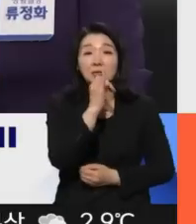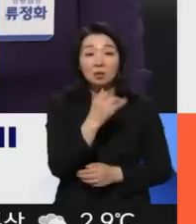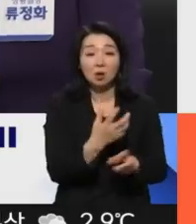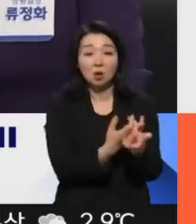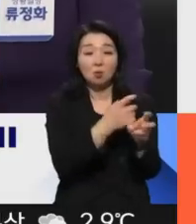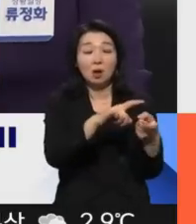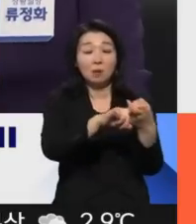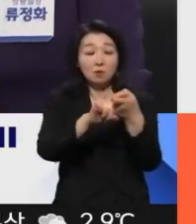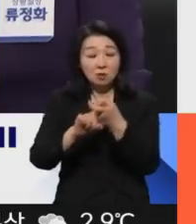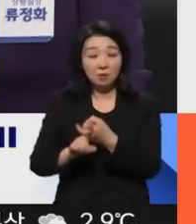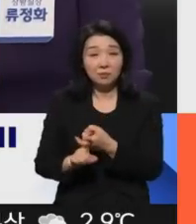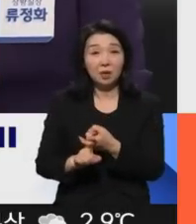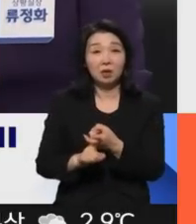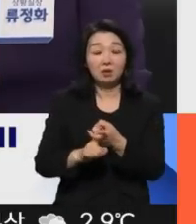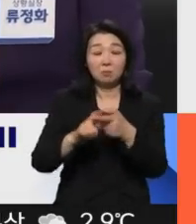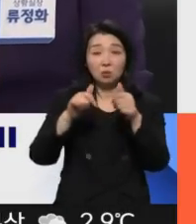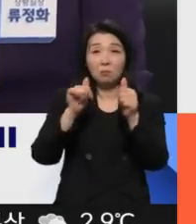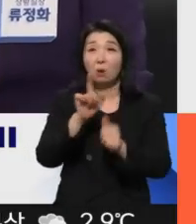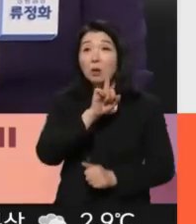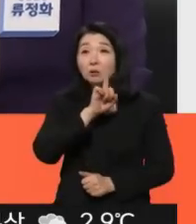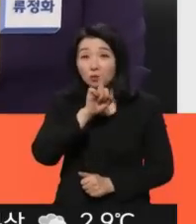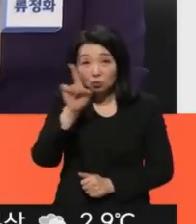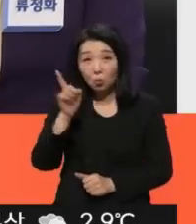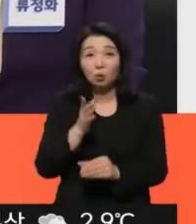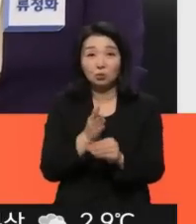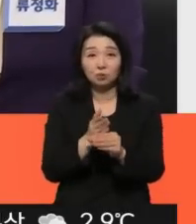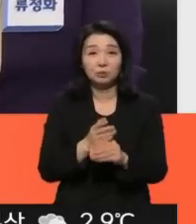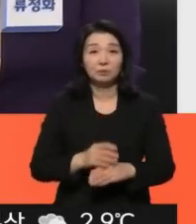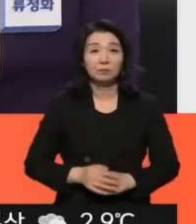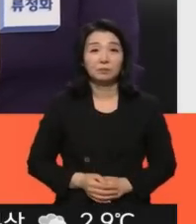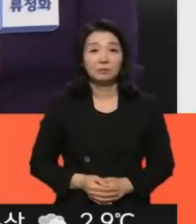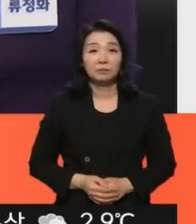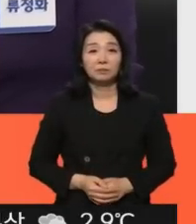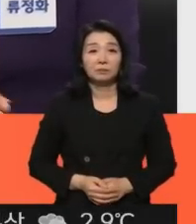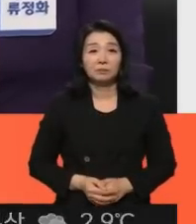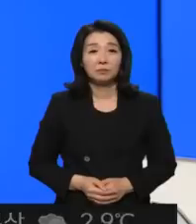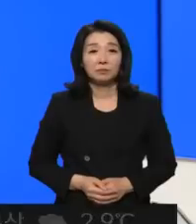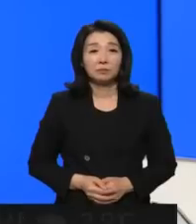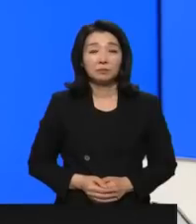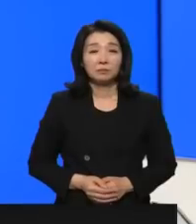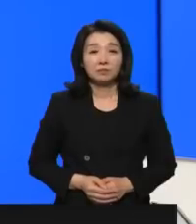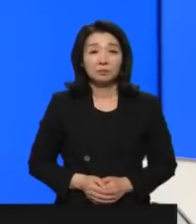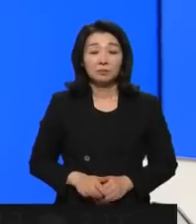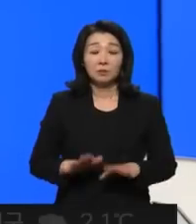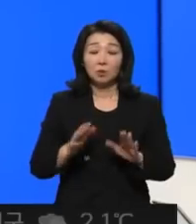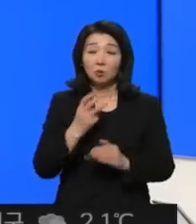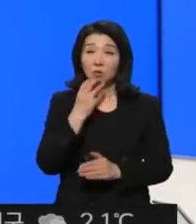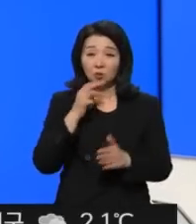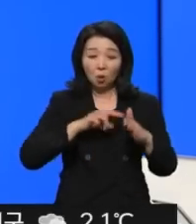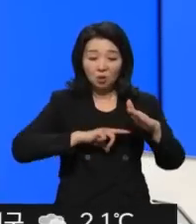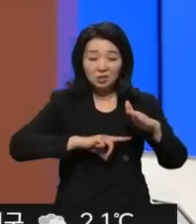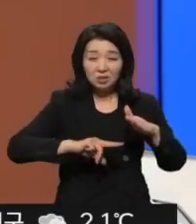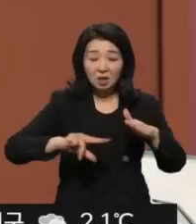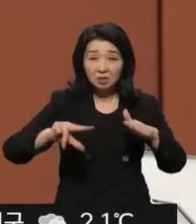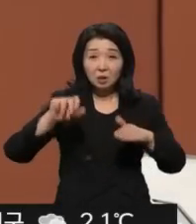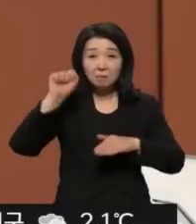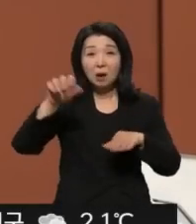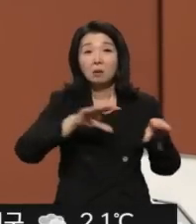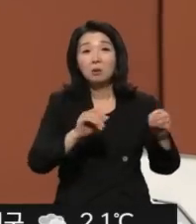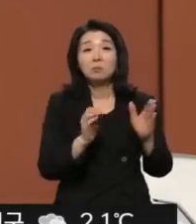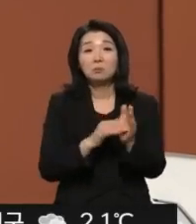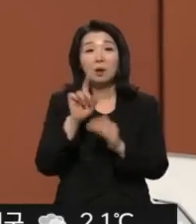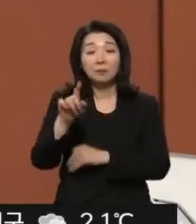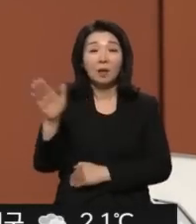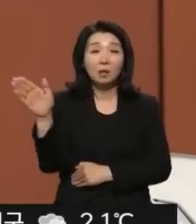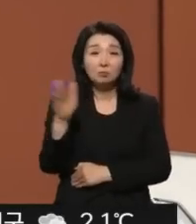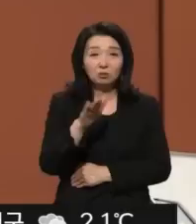화물연대에서 가처분 신청도 준비하는 것으로 알고 있다면서 이렇게 말을 했습니다. 네. 자, 오늘 서울 지하철 파업은 멈췄죠. 하지만